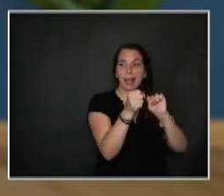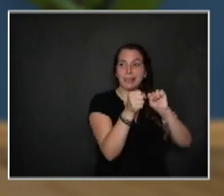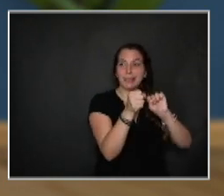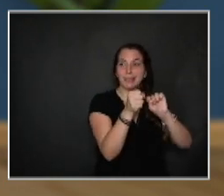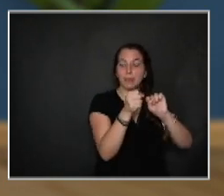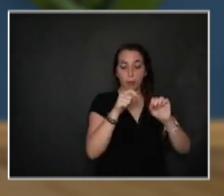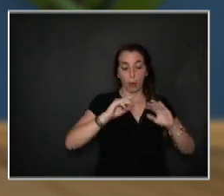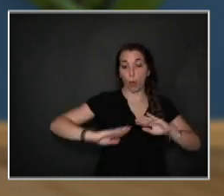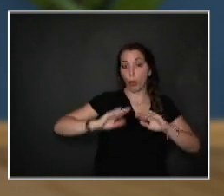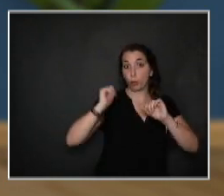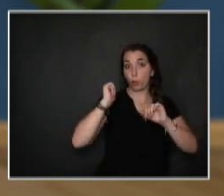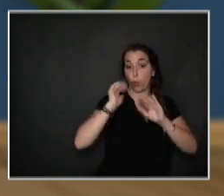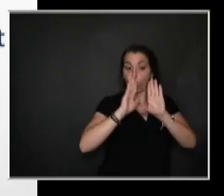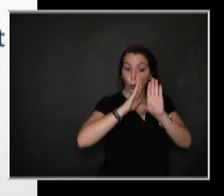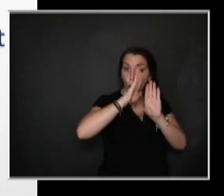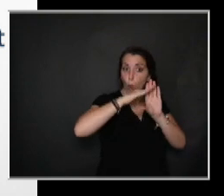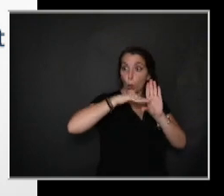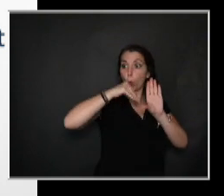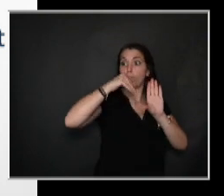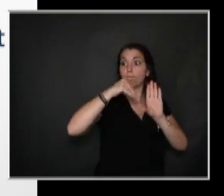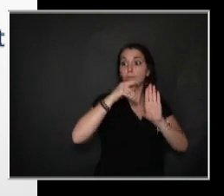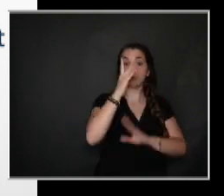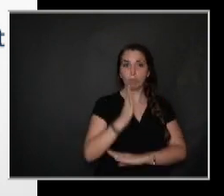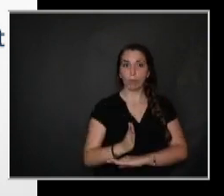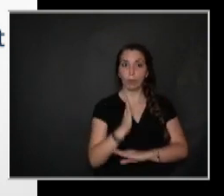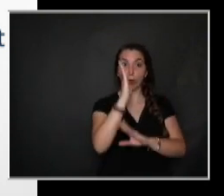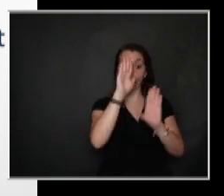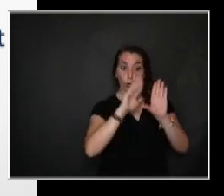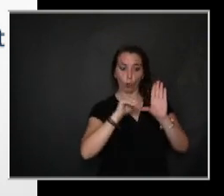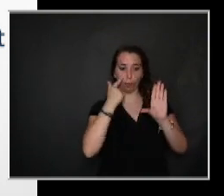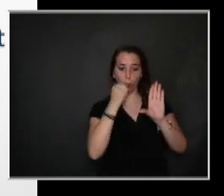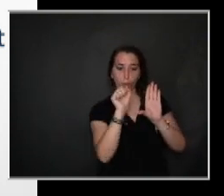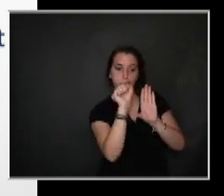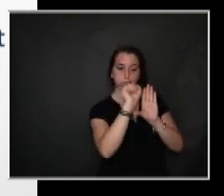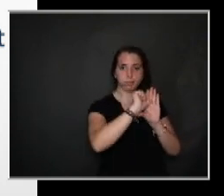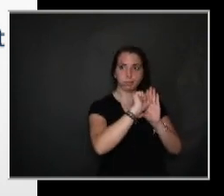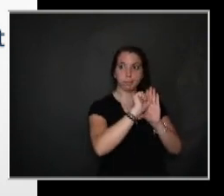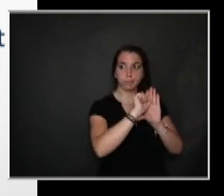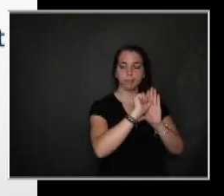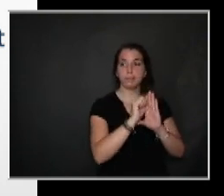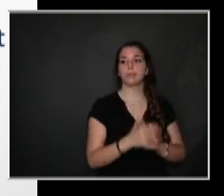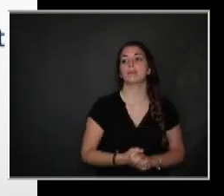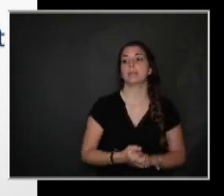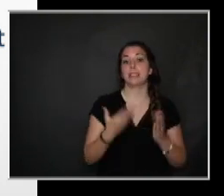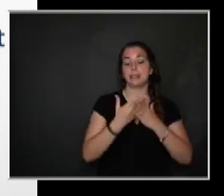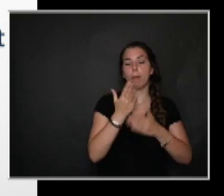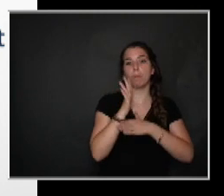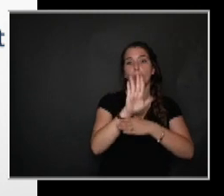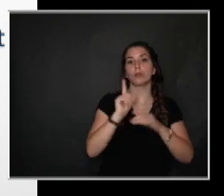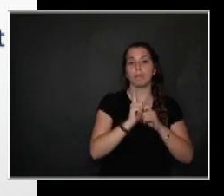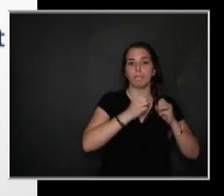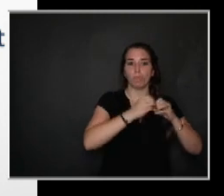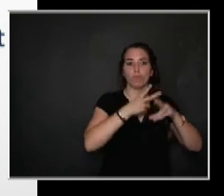dans le creux qui parcourt le dos de haut en bas, témoignant simplement de la contracture. Et puis, quand vous